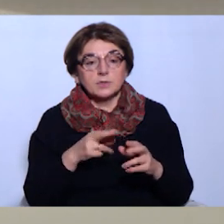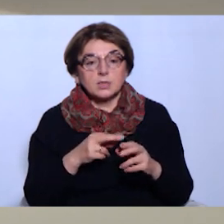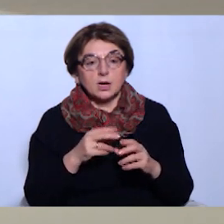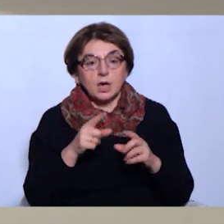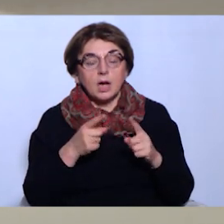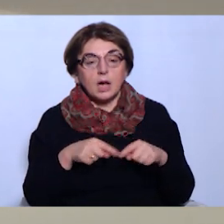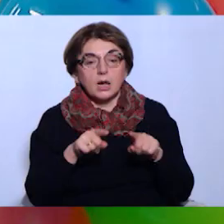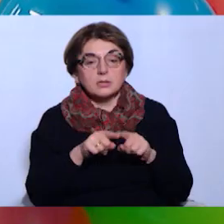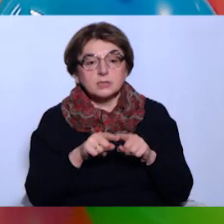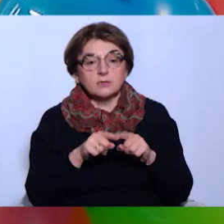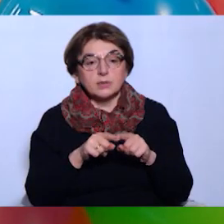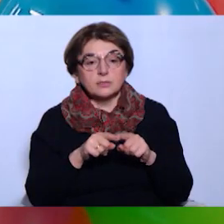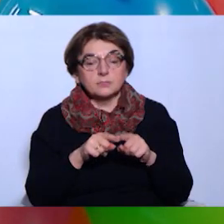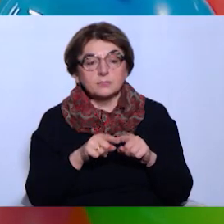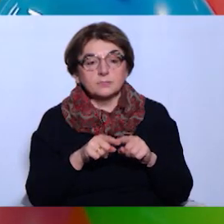Და მოვათავსებთ